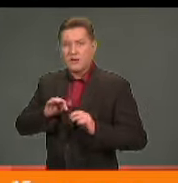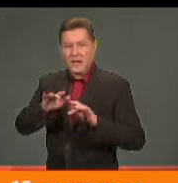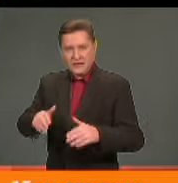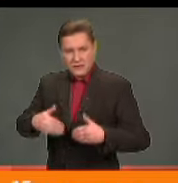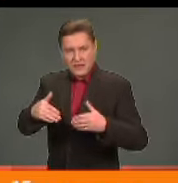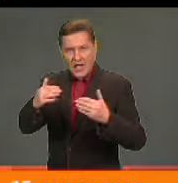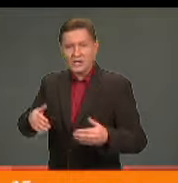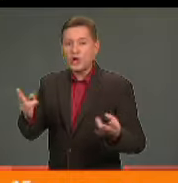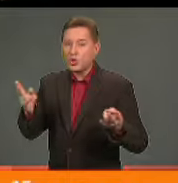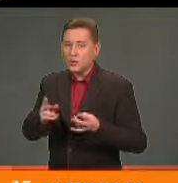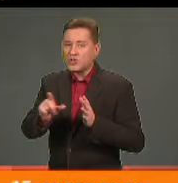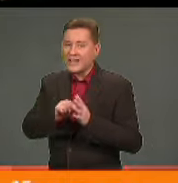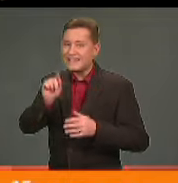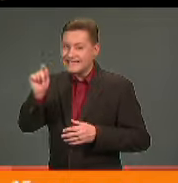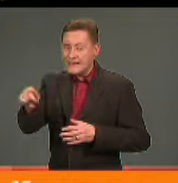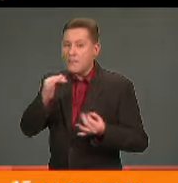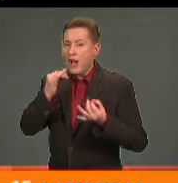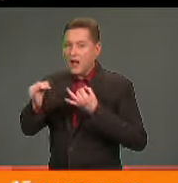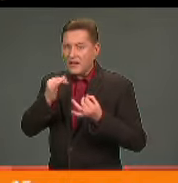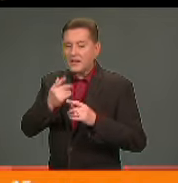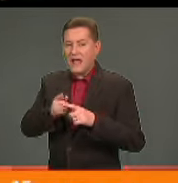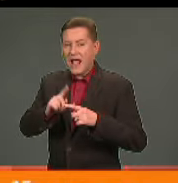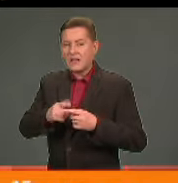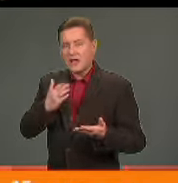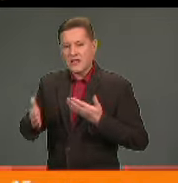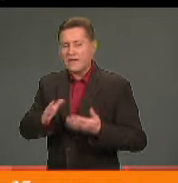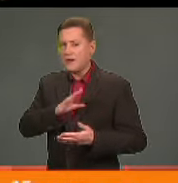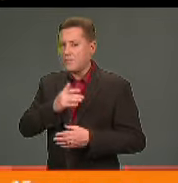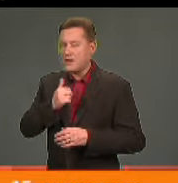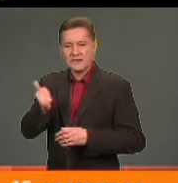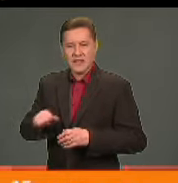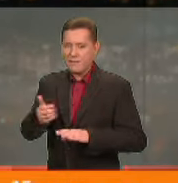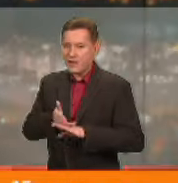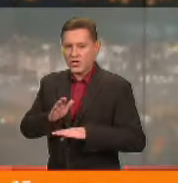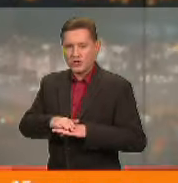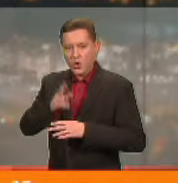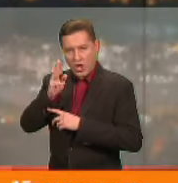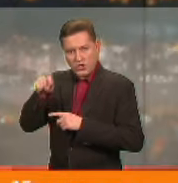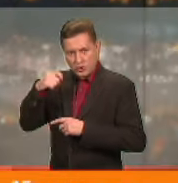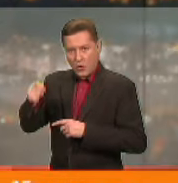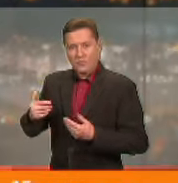понял, что нужно с ним поговорить, и это, наверное, были самые тяжелые съемки для нас.